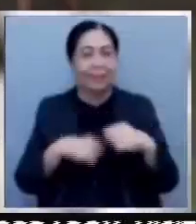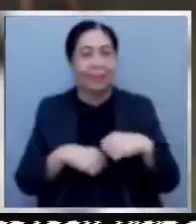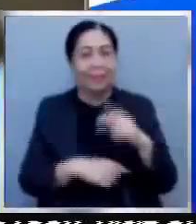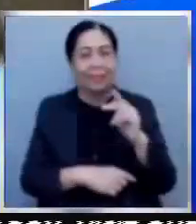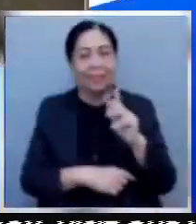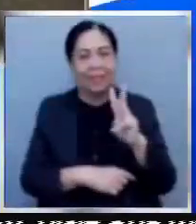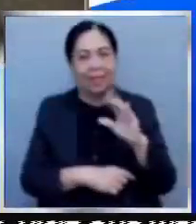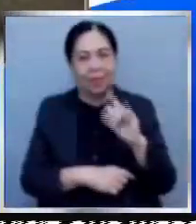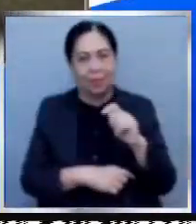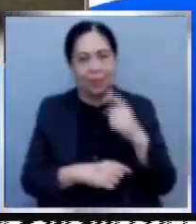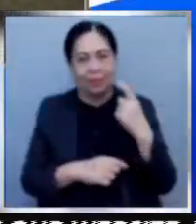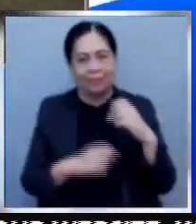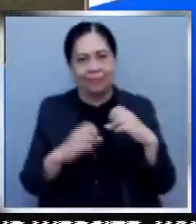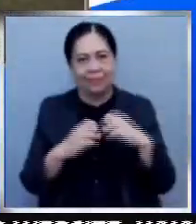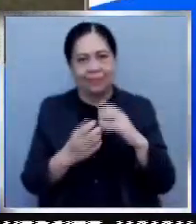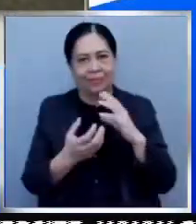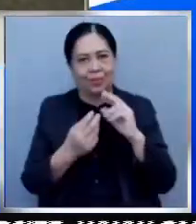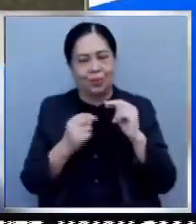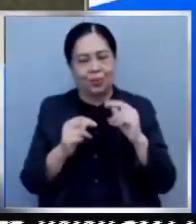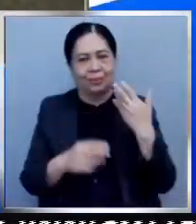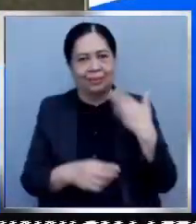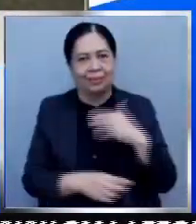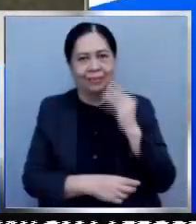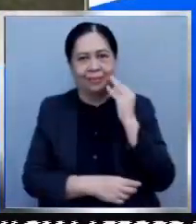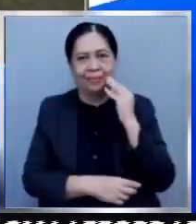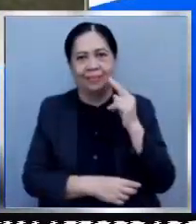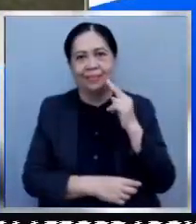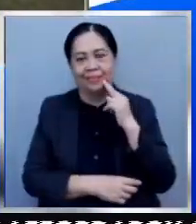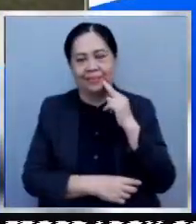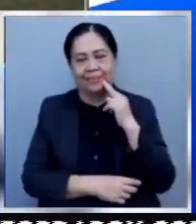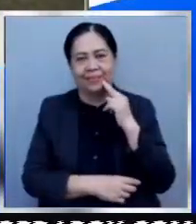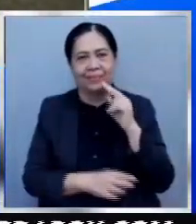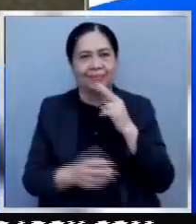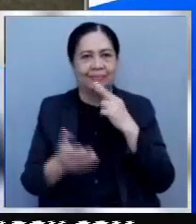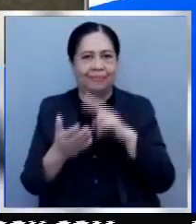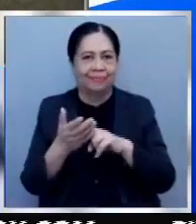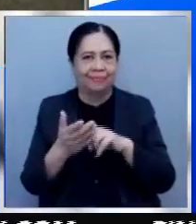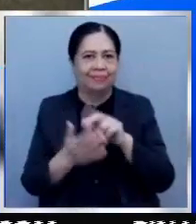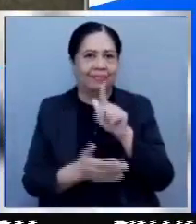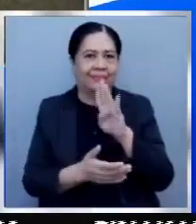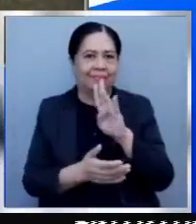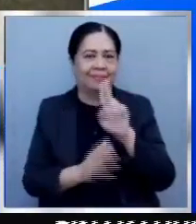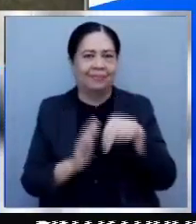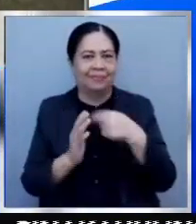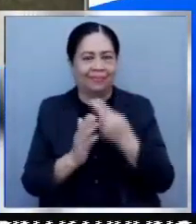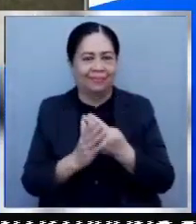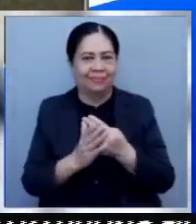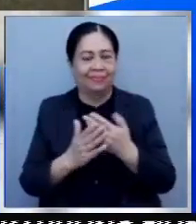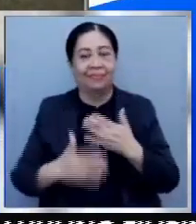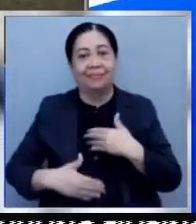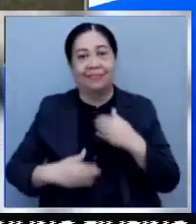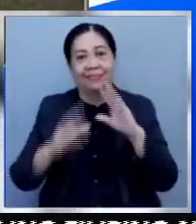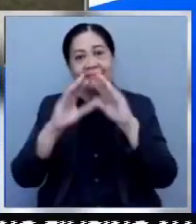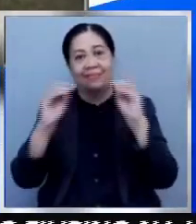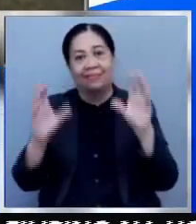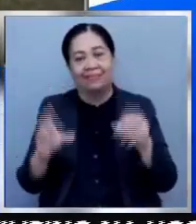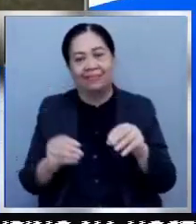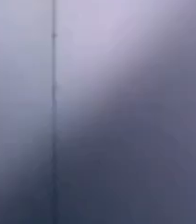Para sa GMA Integrated News, Maris Umali nakatutok, 24 oras. Merry Christmas at maraming salamat, Maris